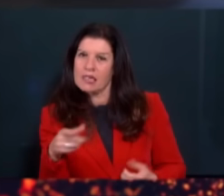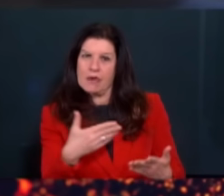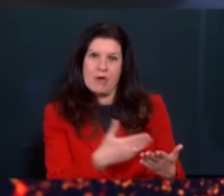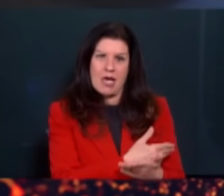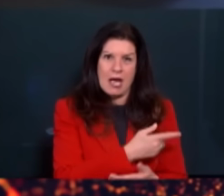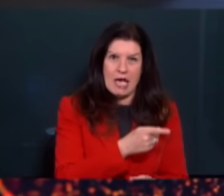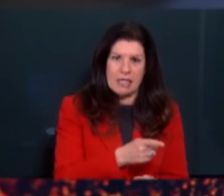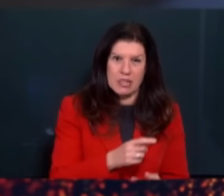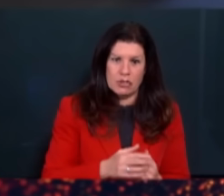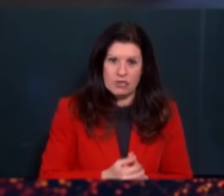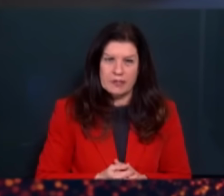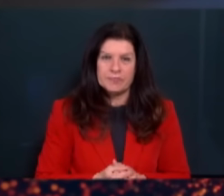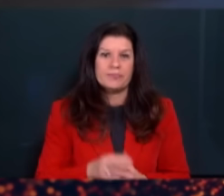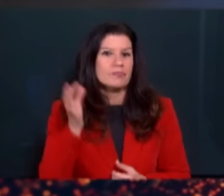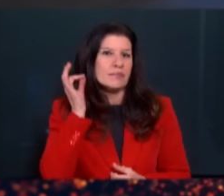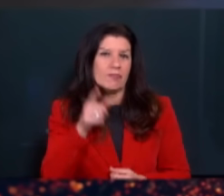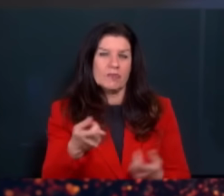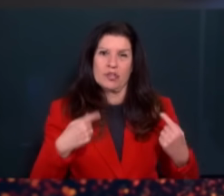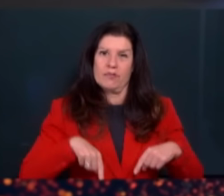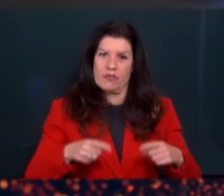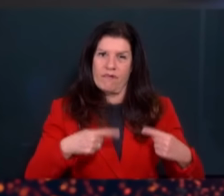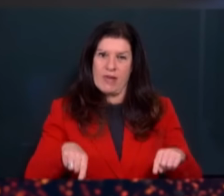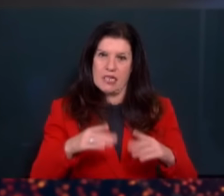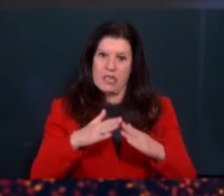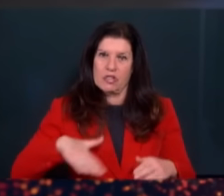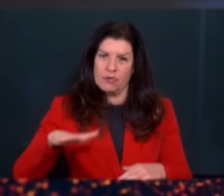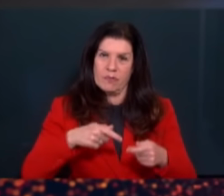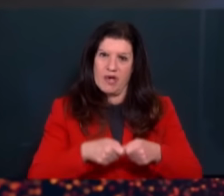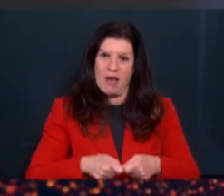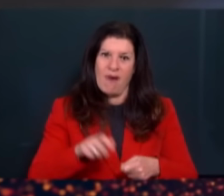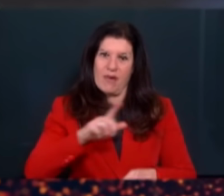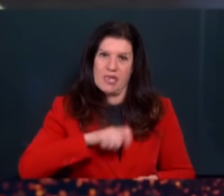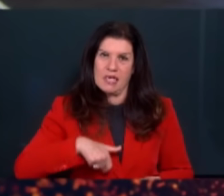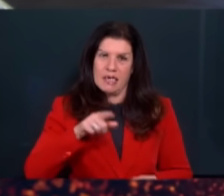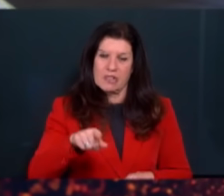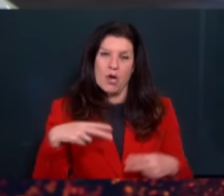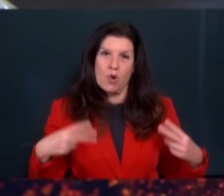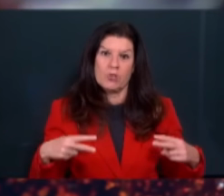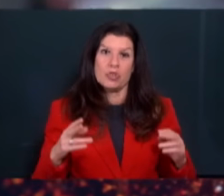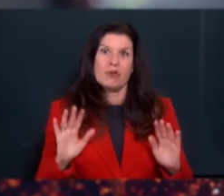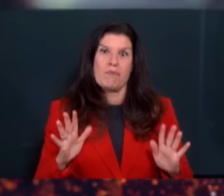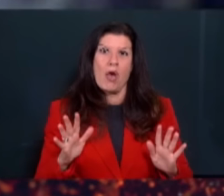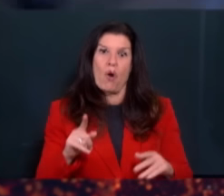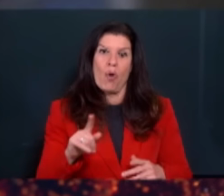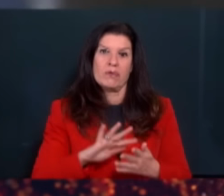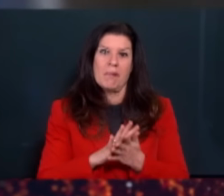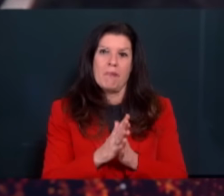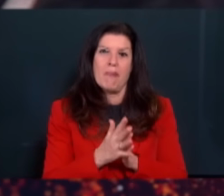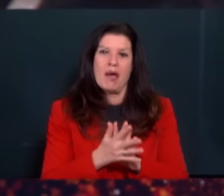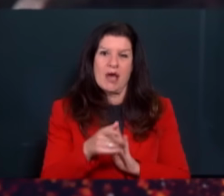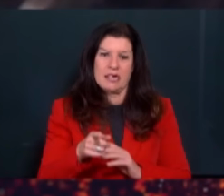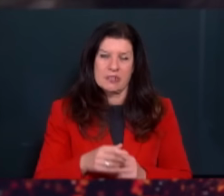שולה קשת, יושבת ראש ועד השכונות וחברת מועצת העיר, חוששת מאוד מהתהליך הזה. לזה קוראים